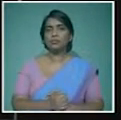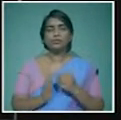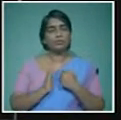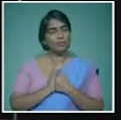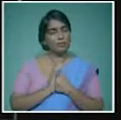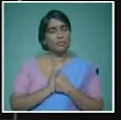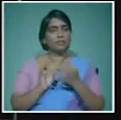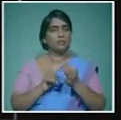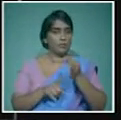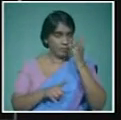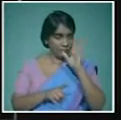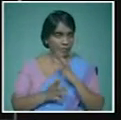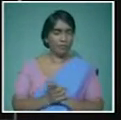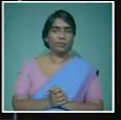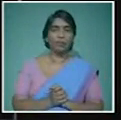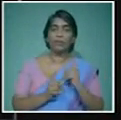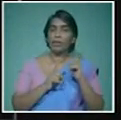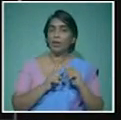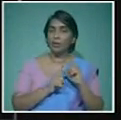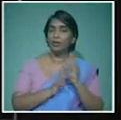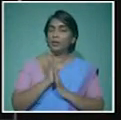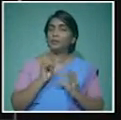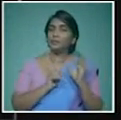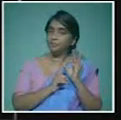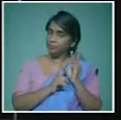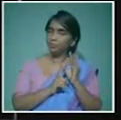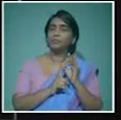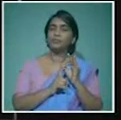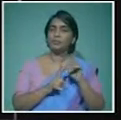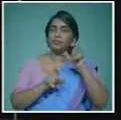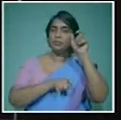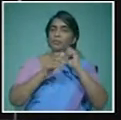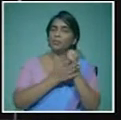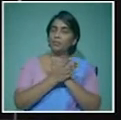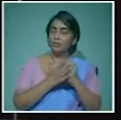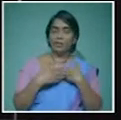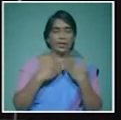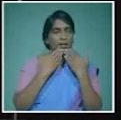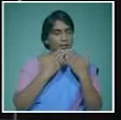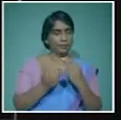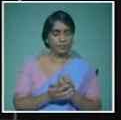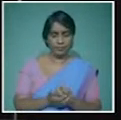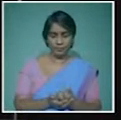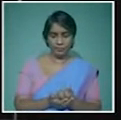ගරු ජනාධිපතිතුමන්ටත් අධ්‍යාපන අමාත්‍යතුමන්ට ඇතුළු සියලුම දෙනාට ස්තුතිවන්ත වෙමි.